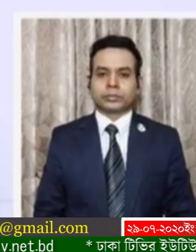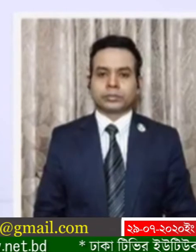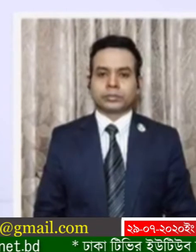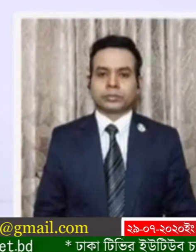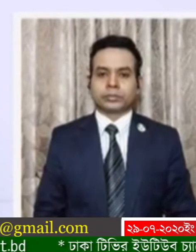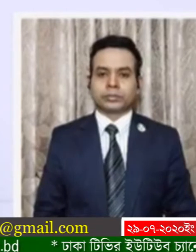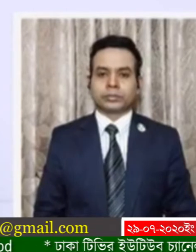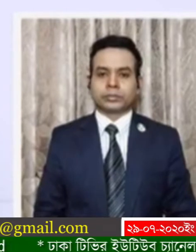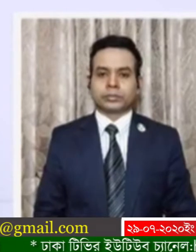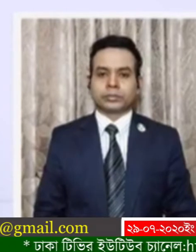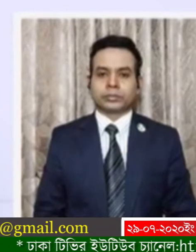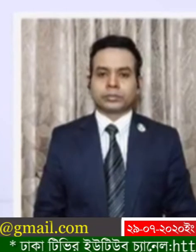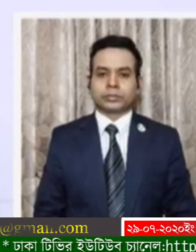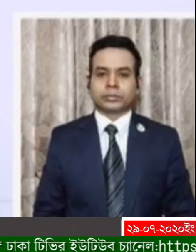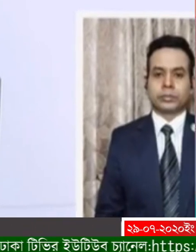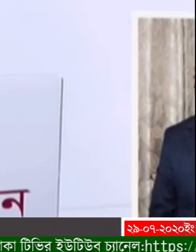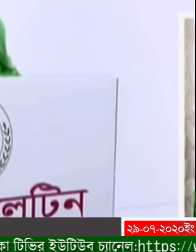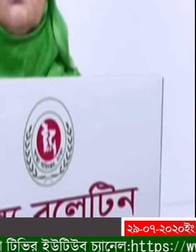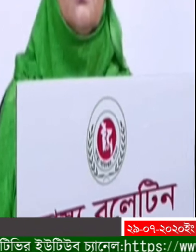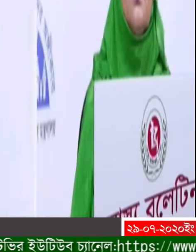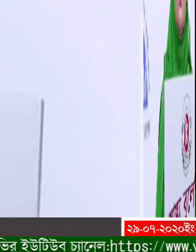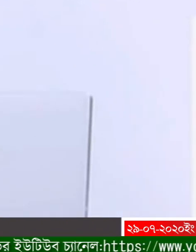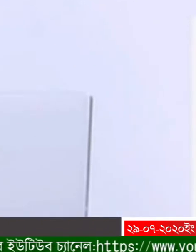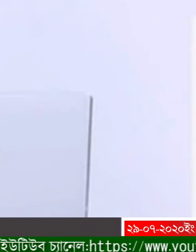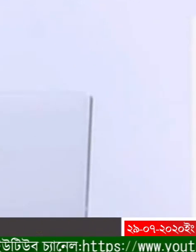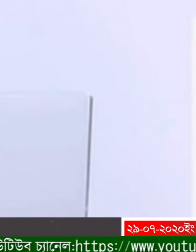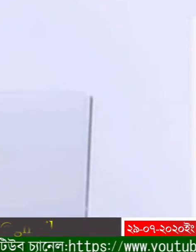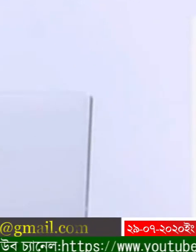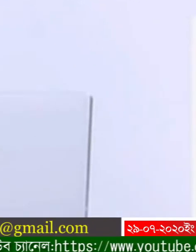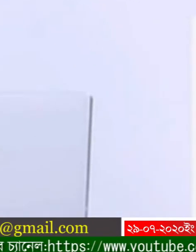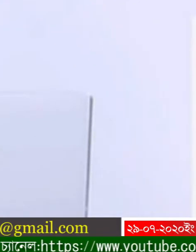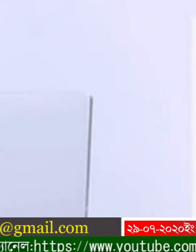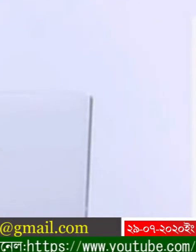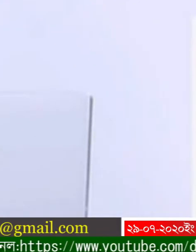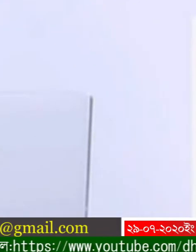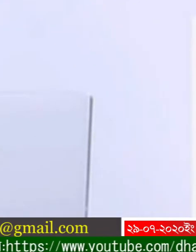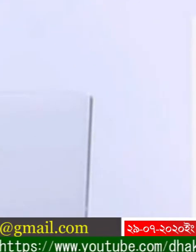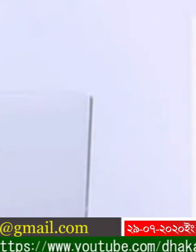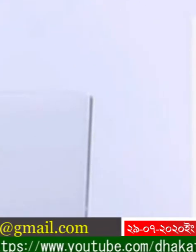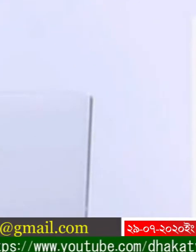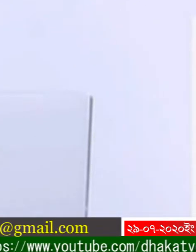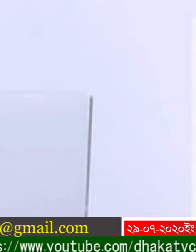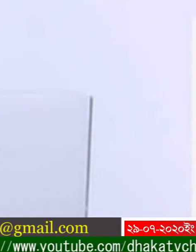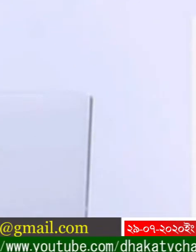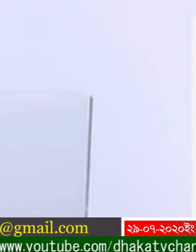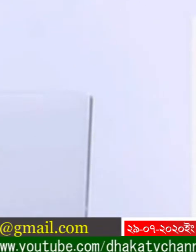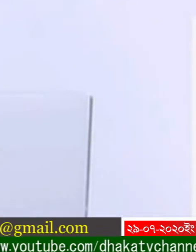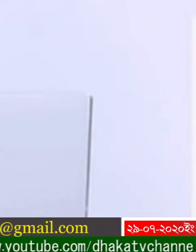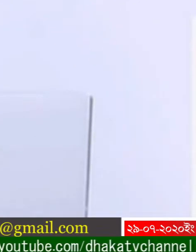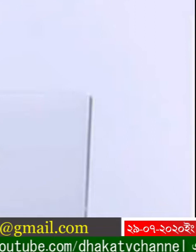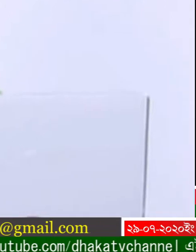232,194 জন। আজ বুধবার দুপুরে স্বাস্থ্য অধিদপ্তরের করোনা ভাইরাস বিষয়ক দৈনন্দিন বুলেটিনে এই তথ্য তুলে